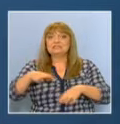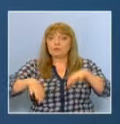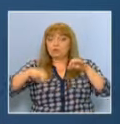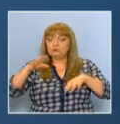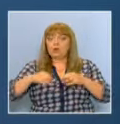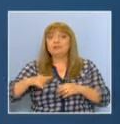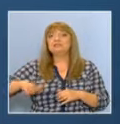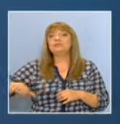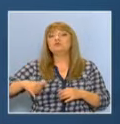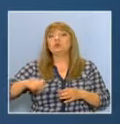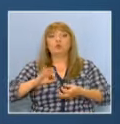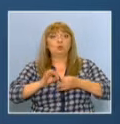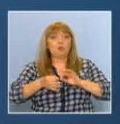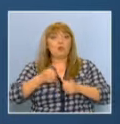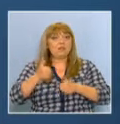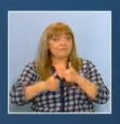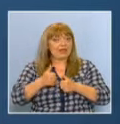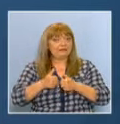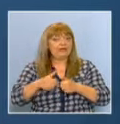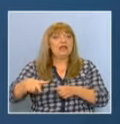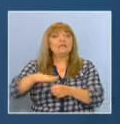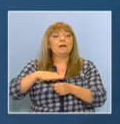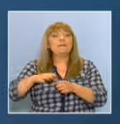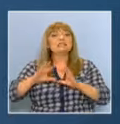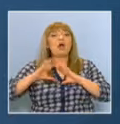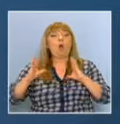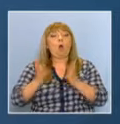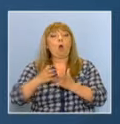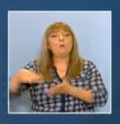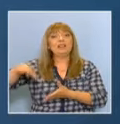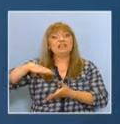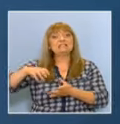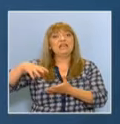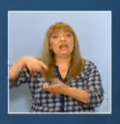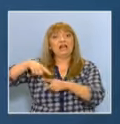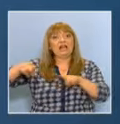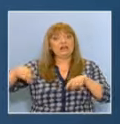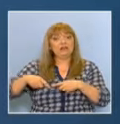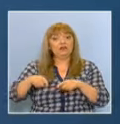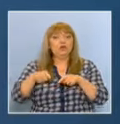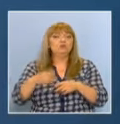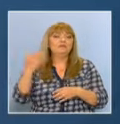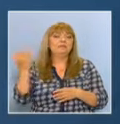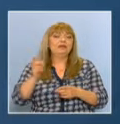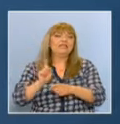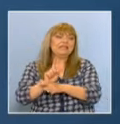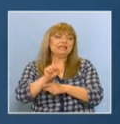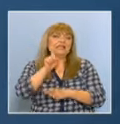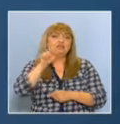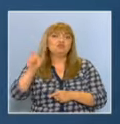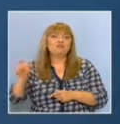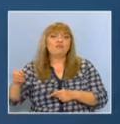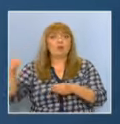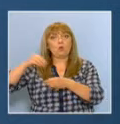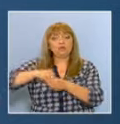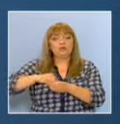Международната олимпиада, бяха избрани на база на областният кръг. И вече това бяха 11 души взеха участие всъщност тази година,